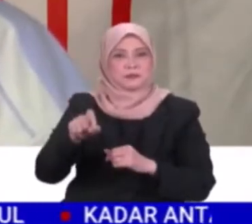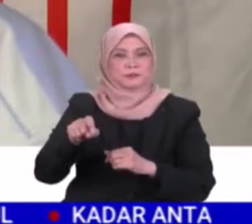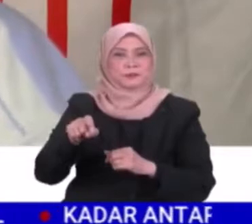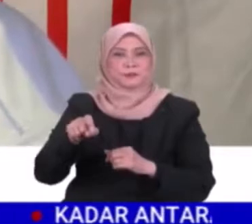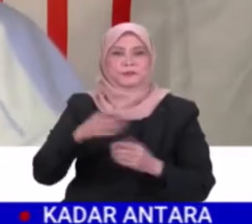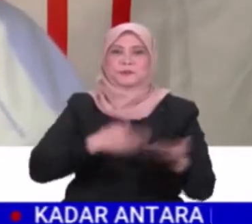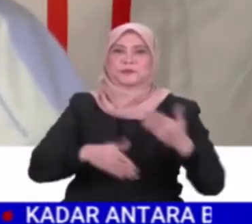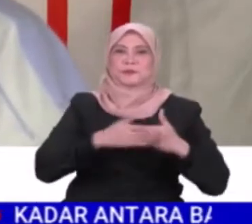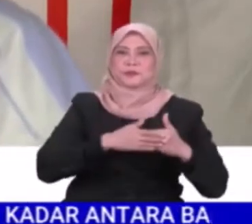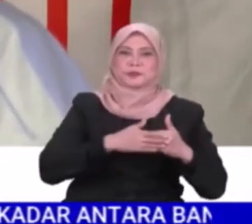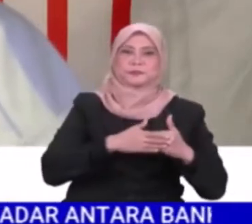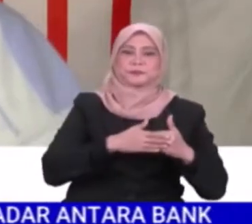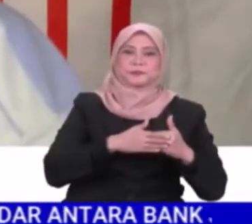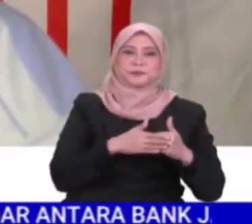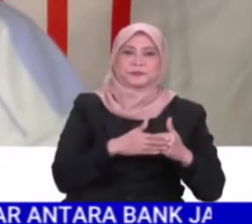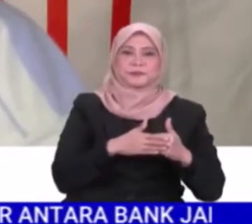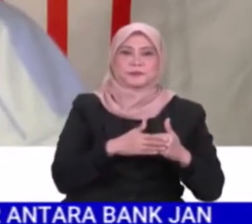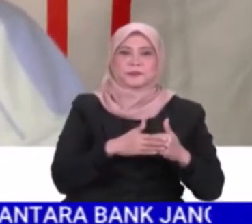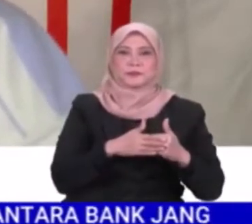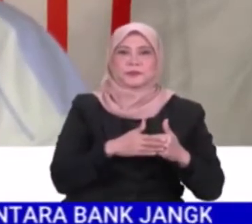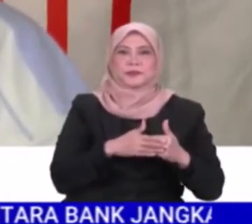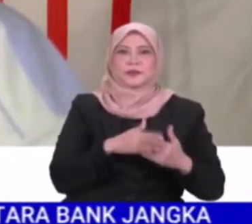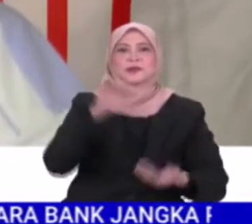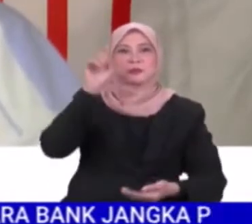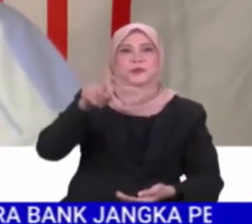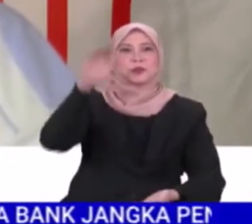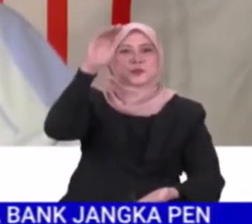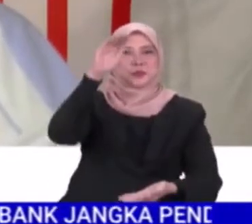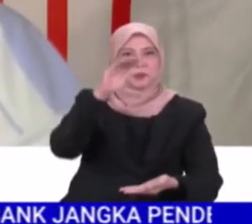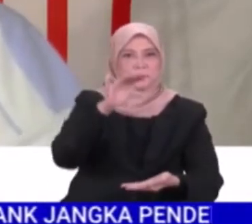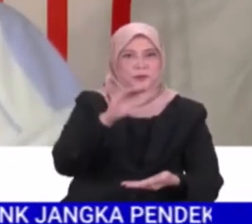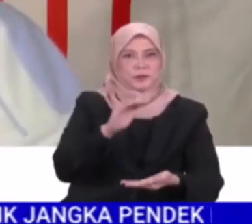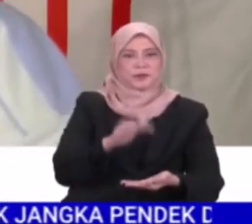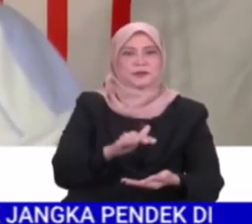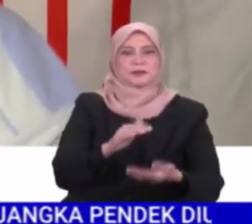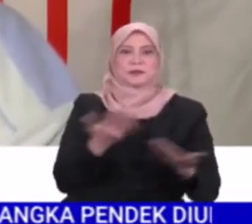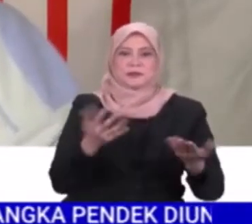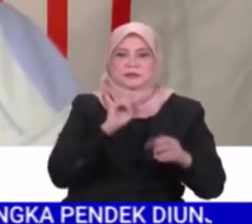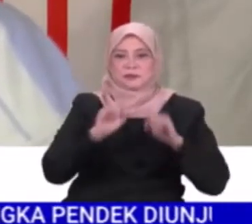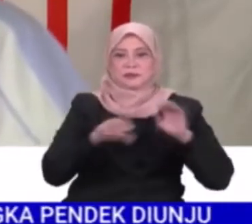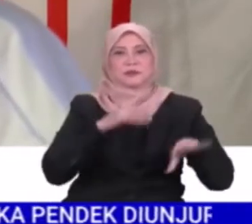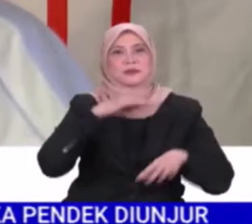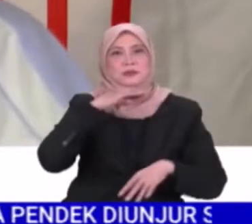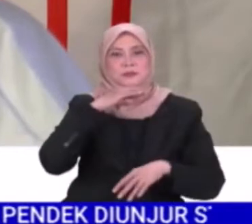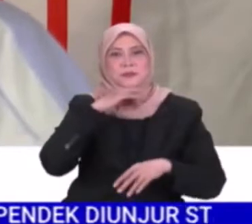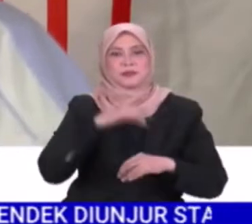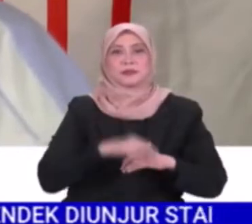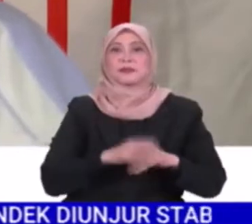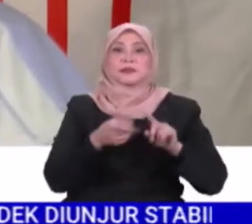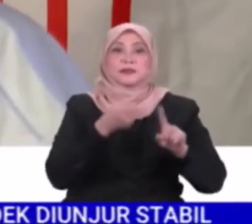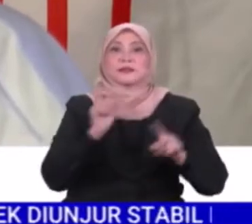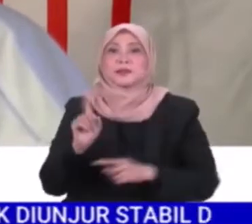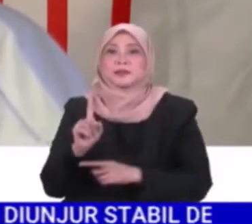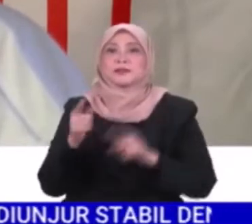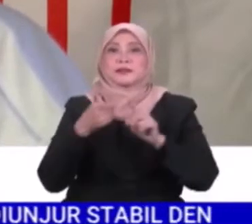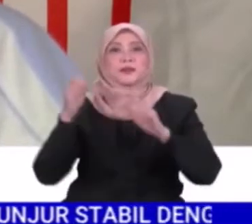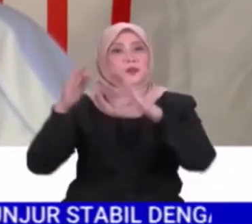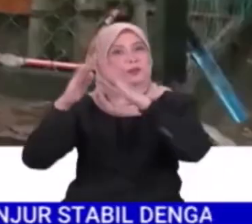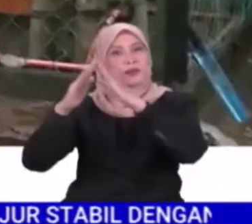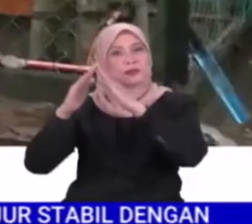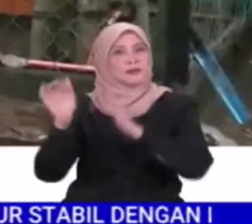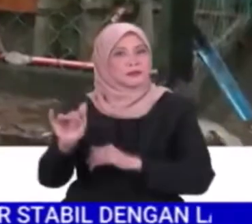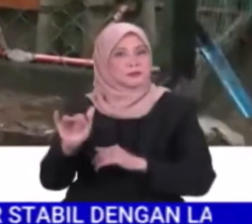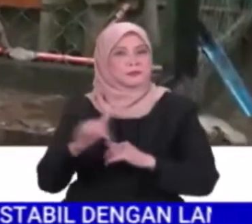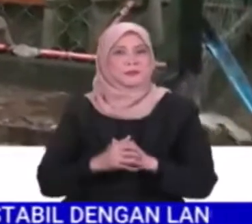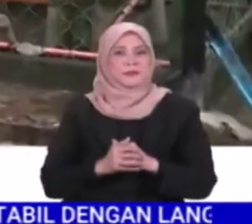reuse balik, recycle, kan, reduce apa nama sampah-sampah ni. Semua sampah ni datang daripada rumah juga.